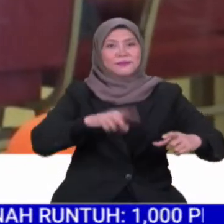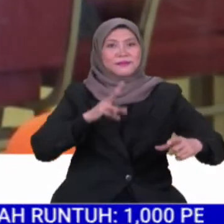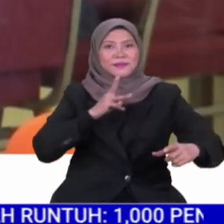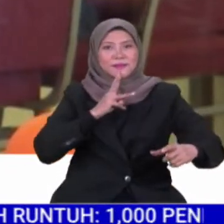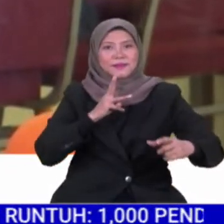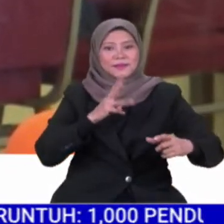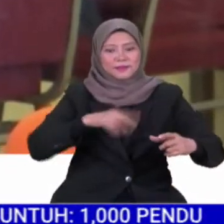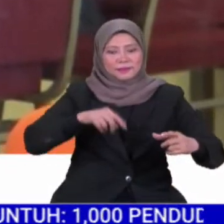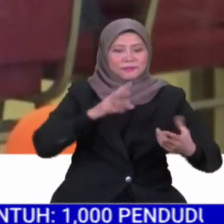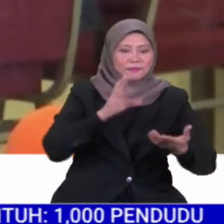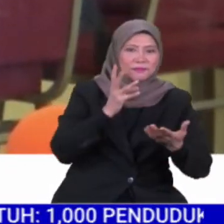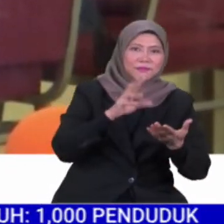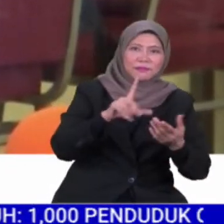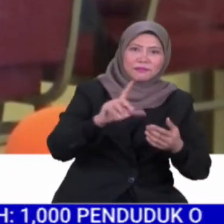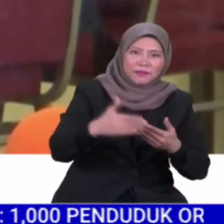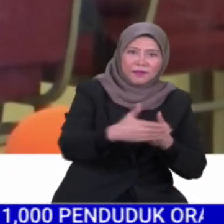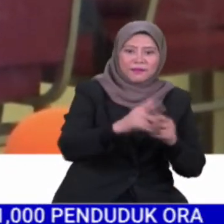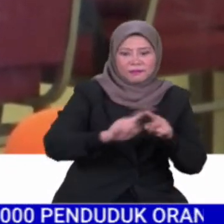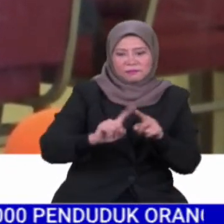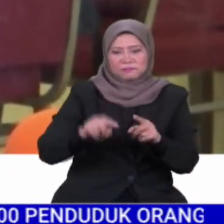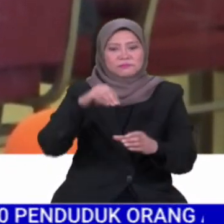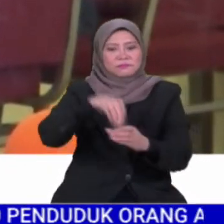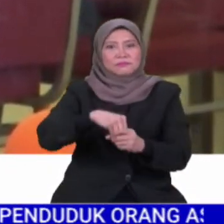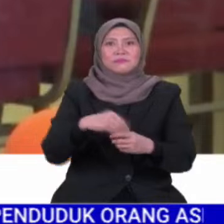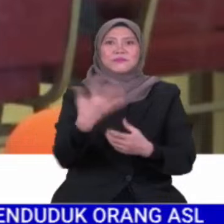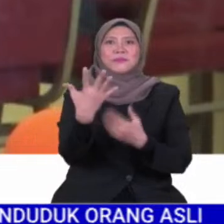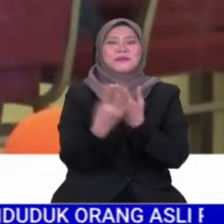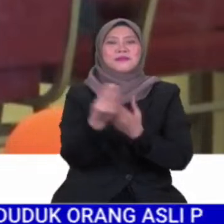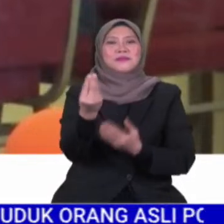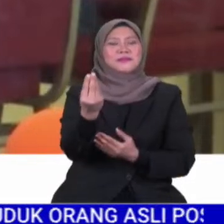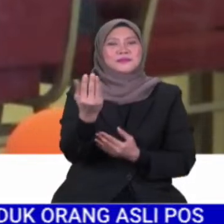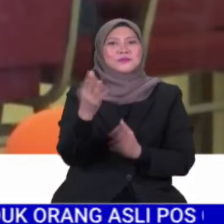air RM5. So bila kita